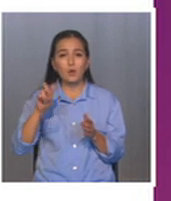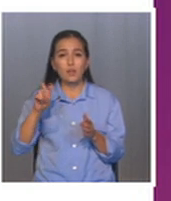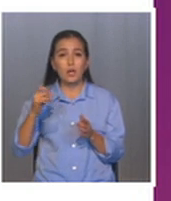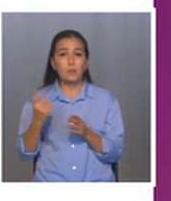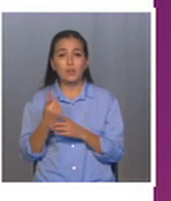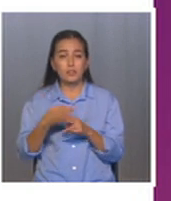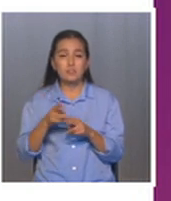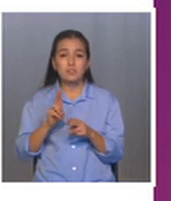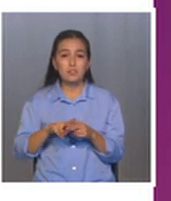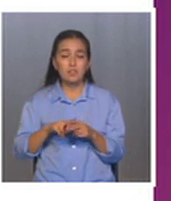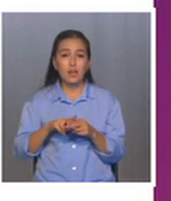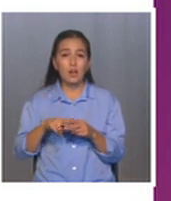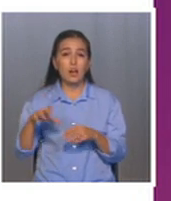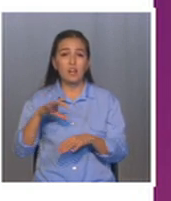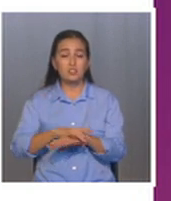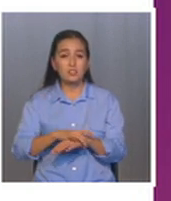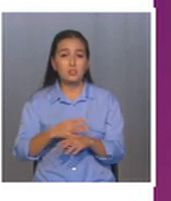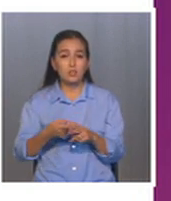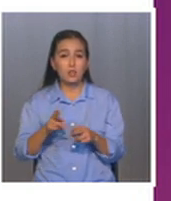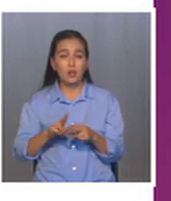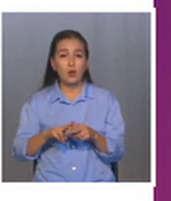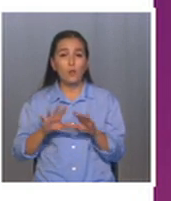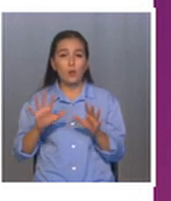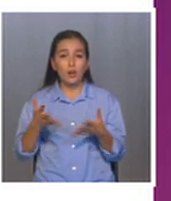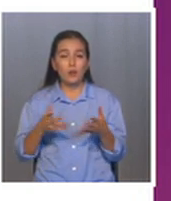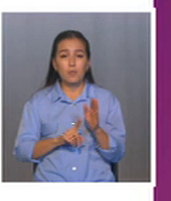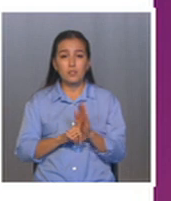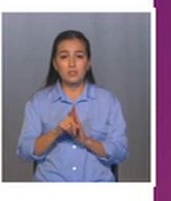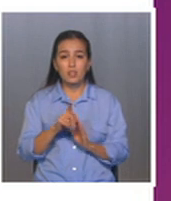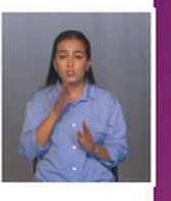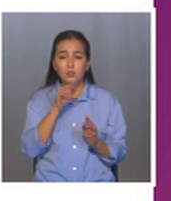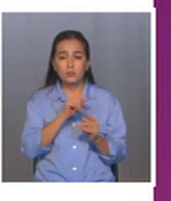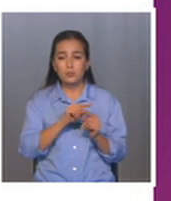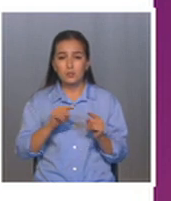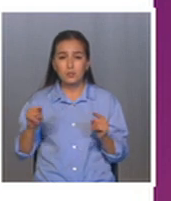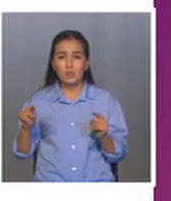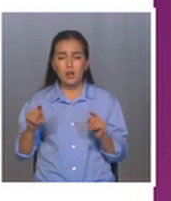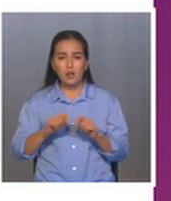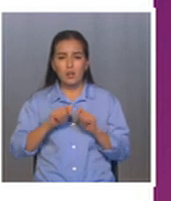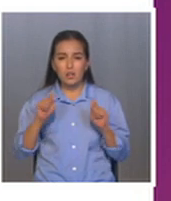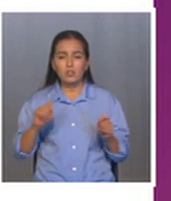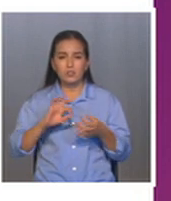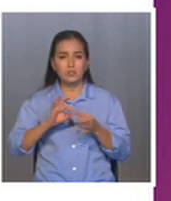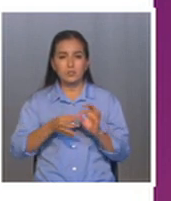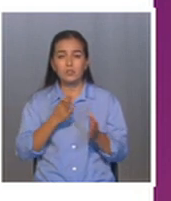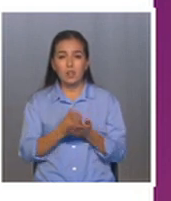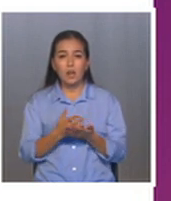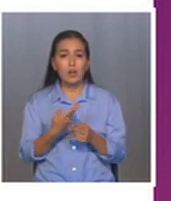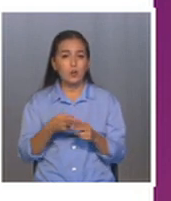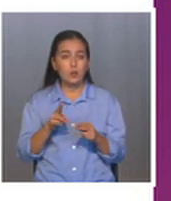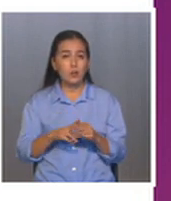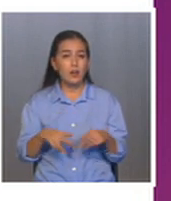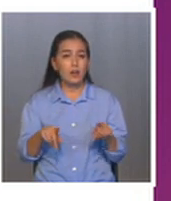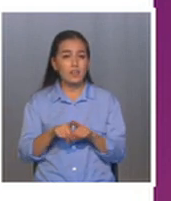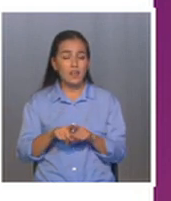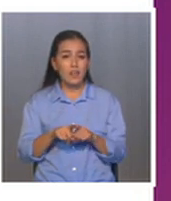Мәмет әліміне қатысты оқиғалардан бастап, шығармадағы уақытты ауқымды ашады. Сонымен қатар, кеңістік